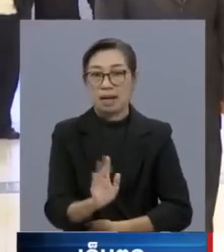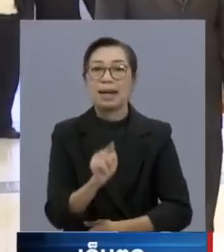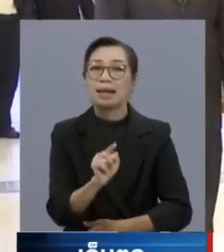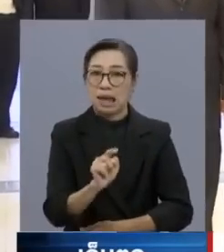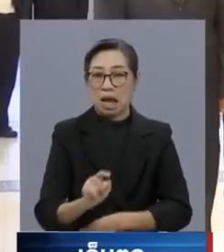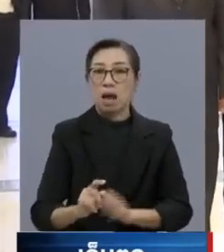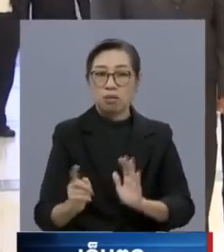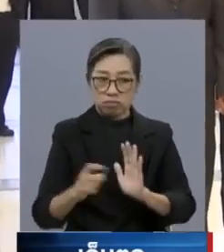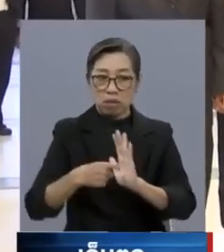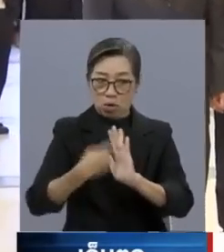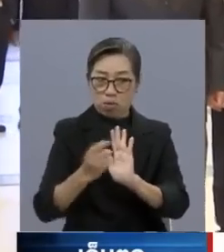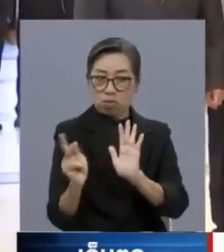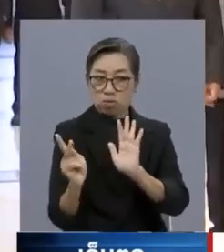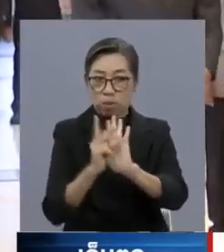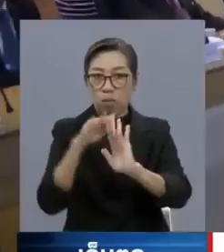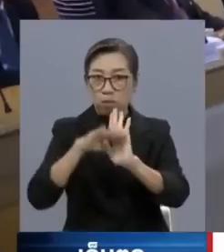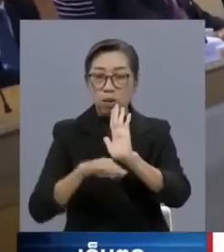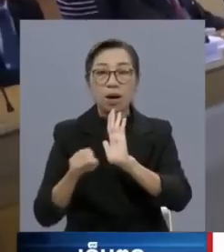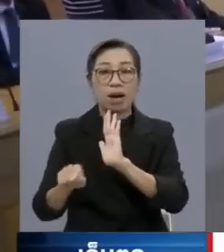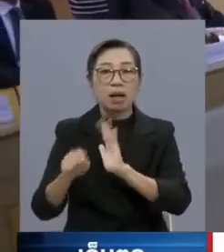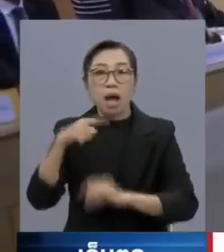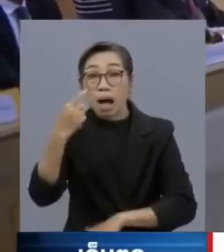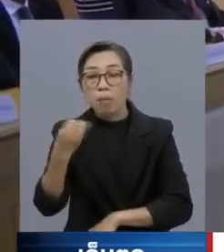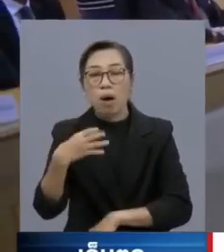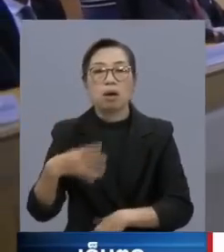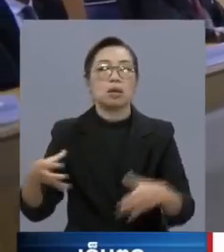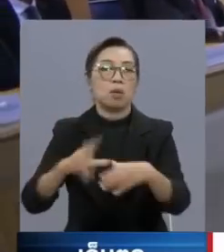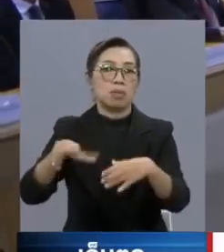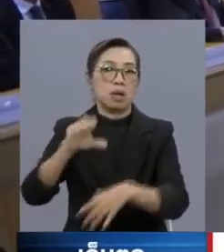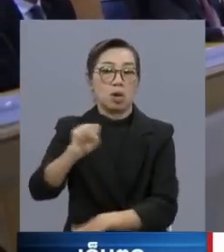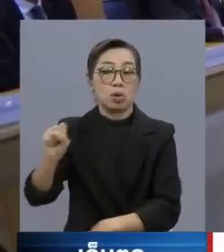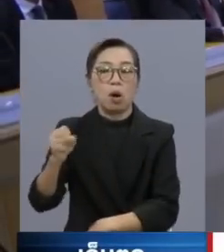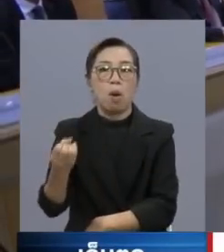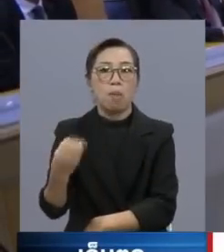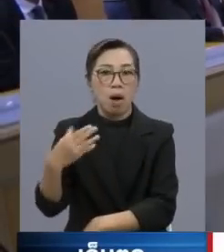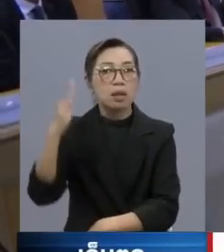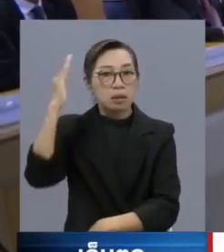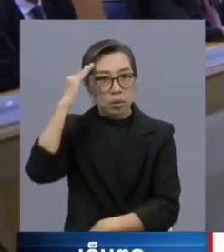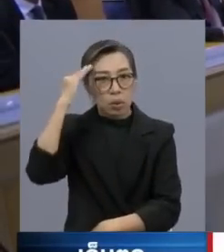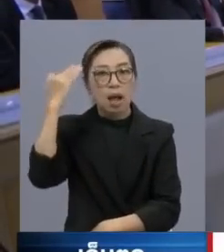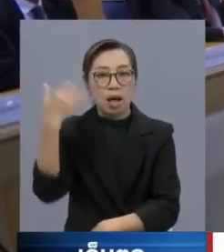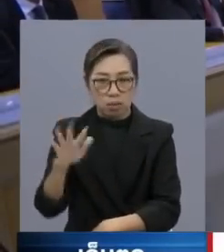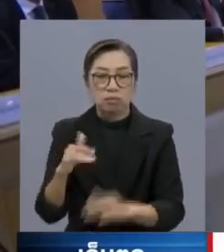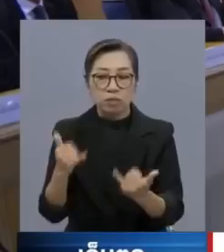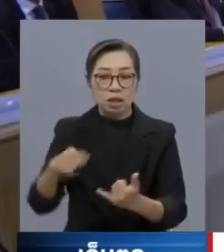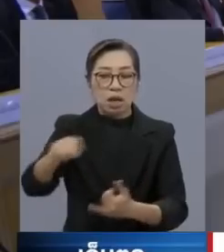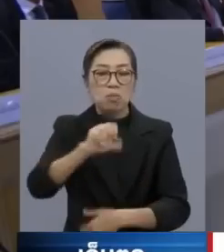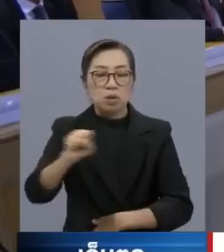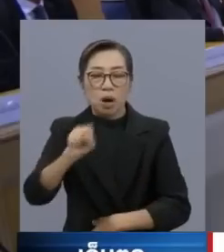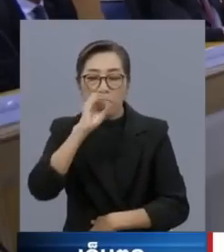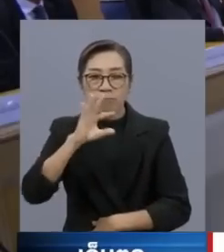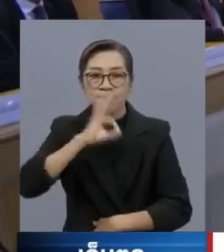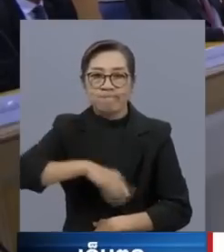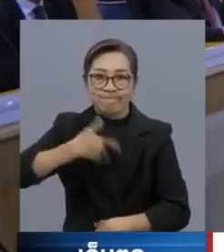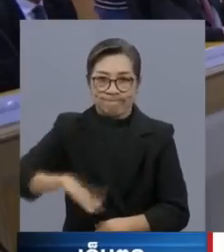ซึ่งแนวทางนี้เนี่ยรายงานข่าวจากพรรคเพื่อไทยก็คือสส.ภายในพรรคเพื่อไทยได้รับทราบแล้วก็มีบางส่วนยอมรับว่าขัดใจ